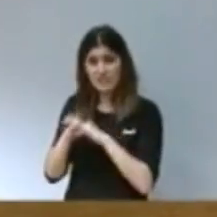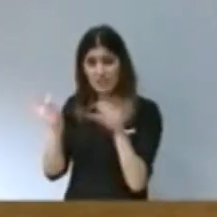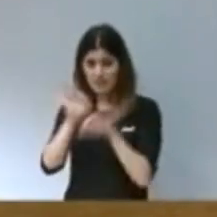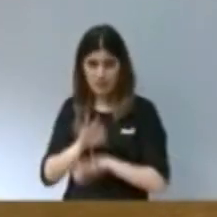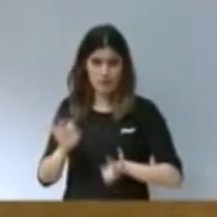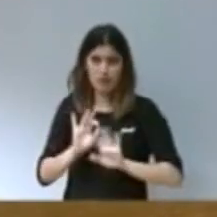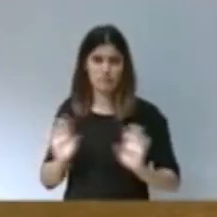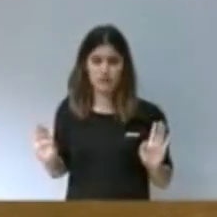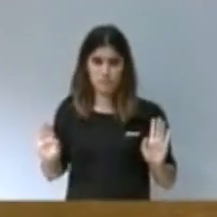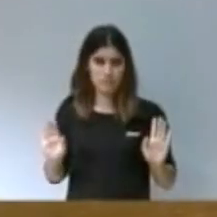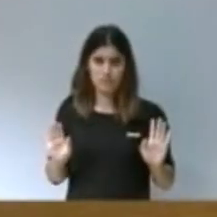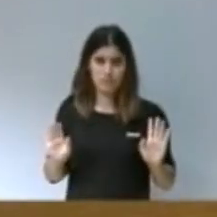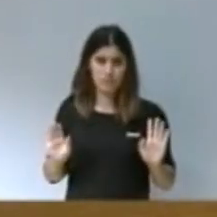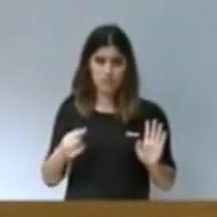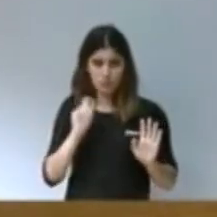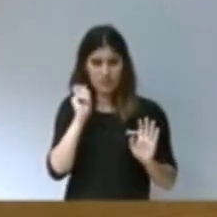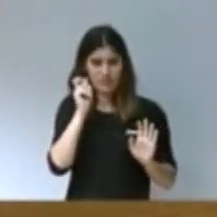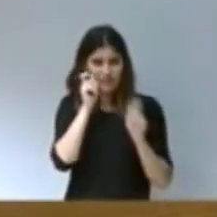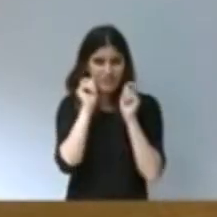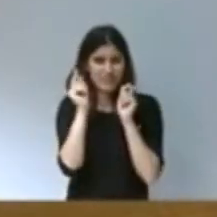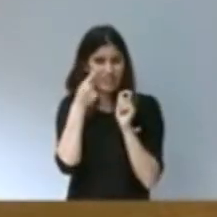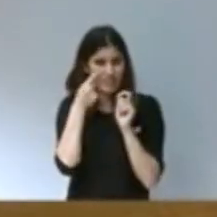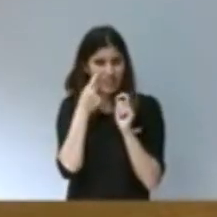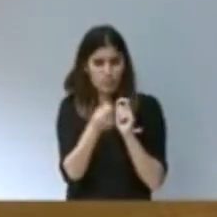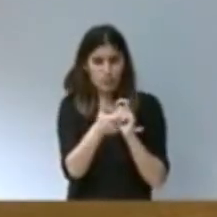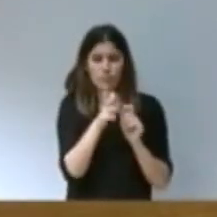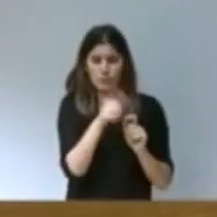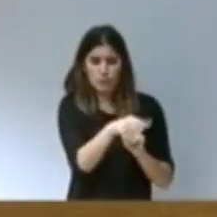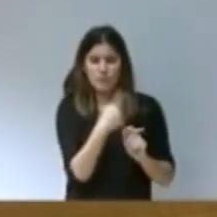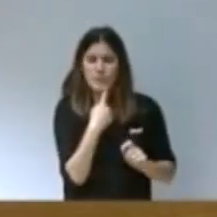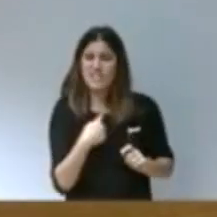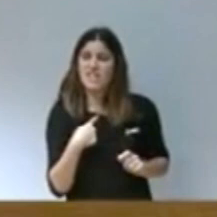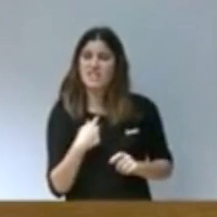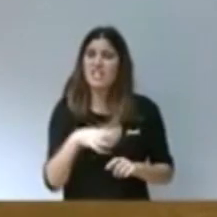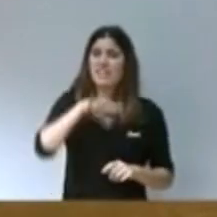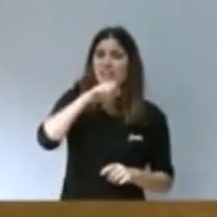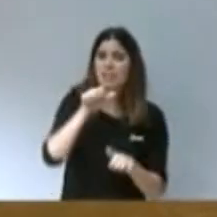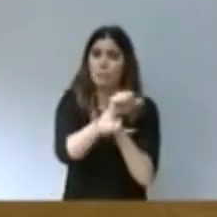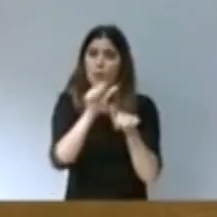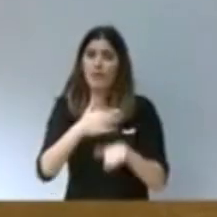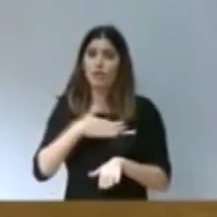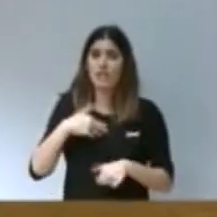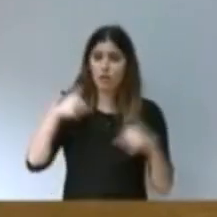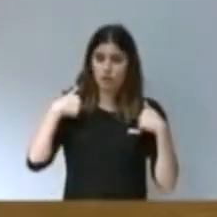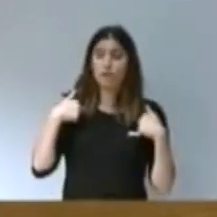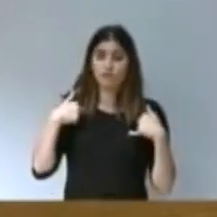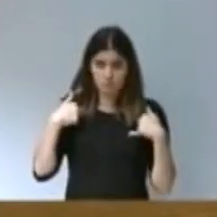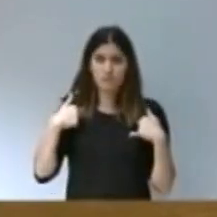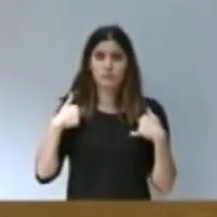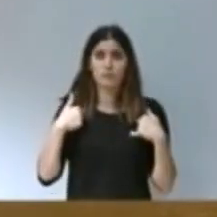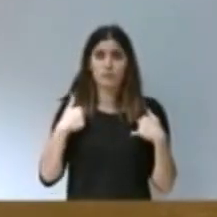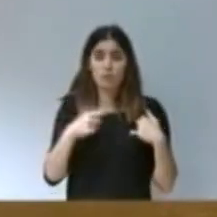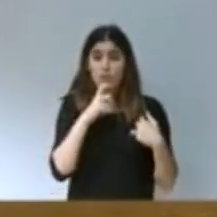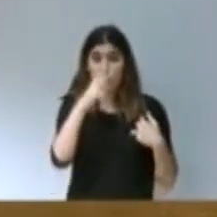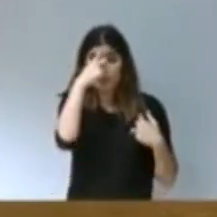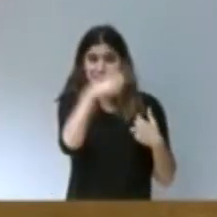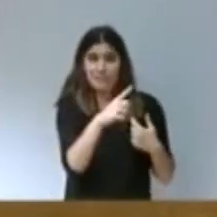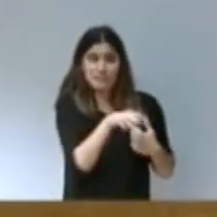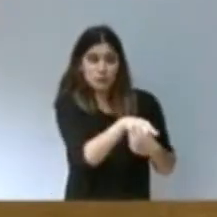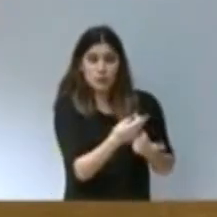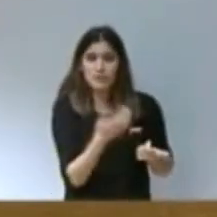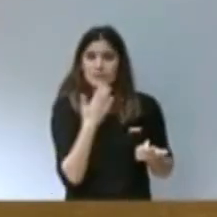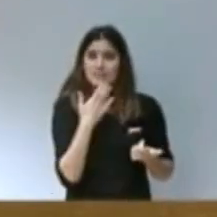cap, senyora Bastidas. Entere-se un poquet. Jo entenc quan... Vostè me diu, quin model vol vostè? Pues com va saber-ho